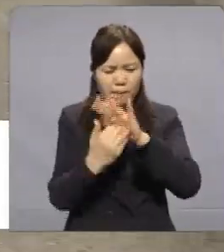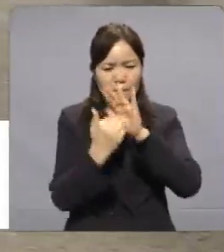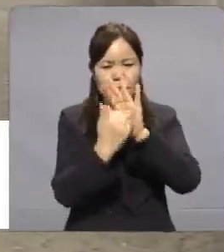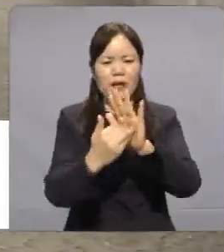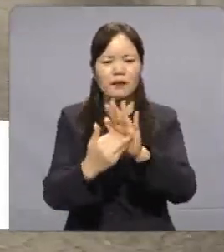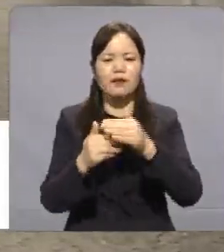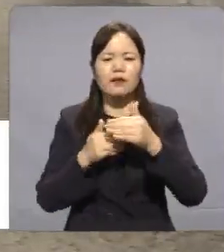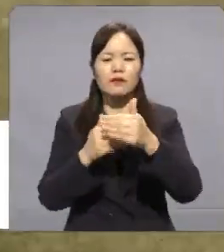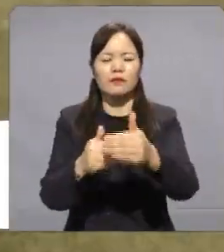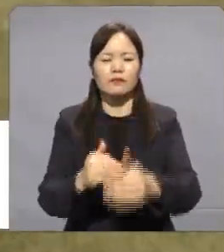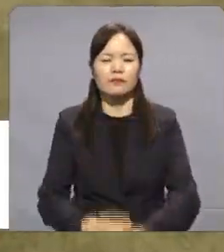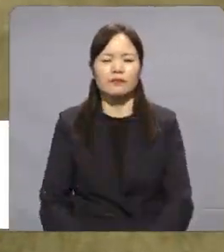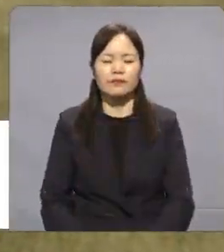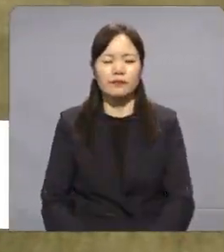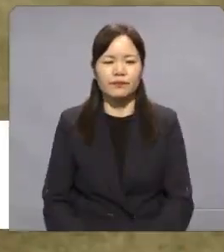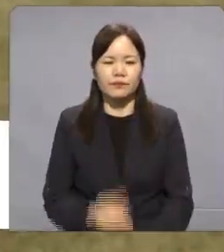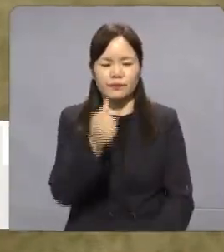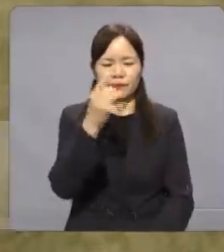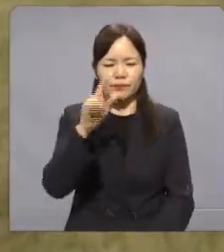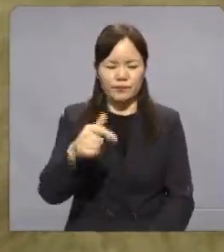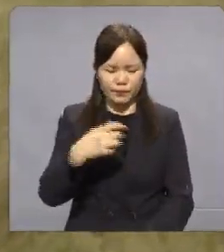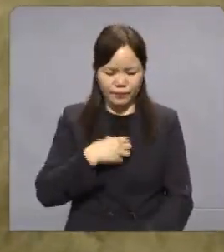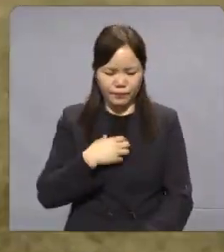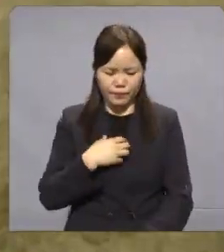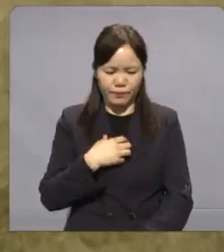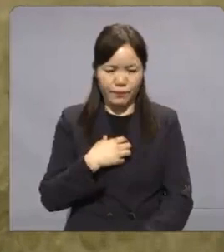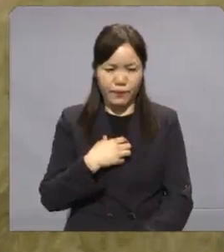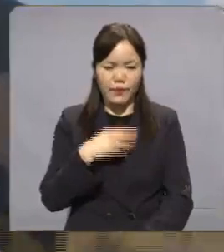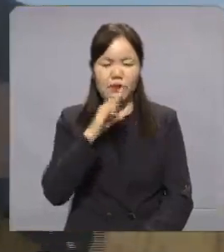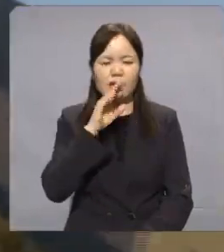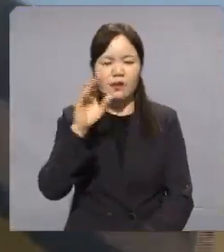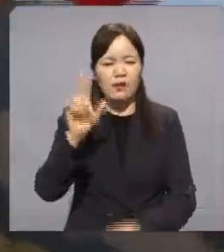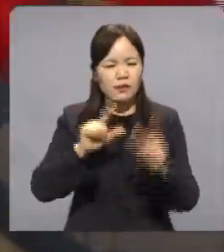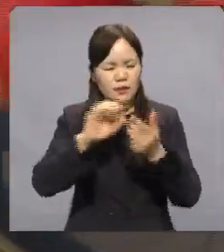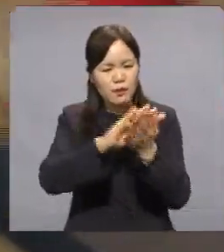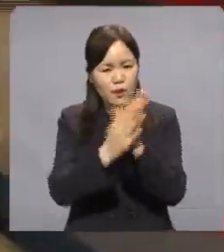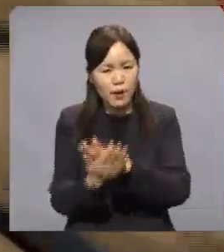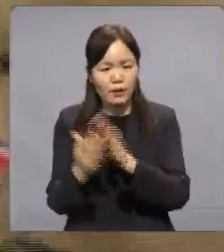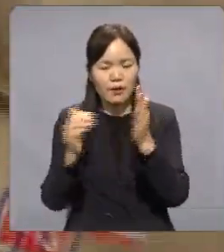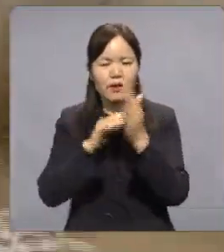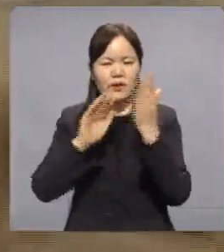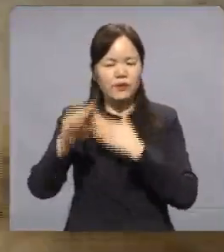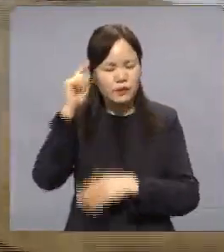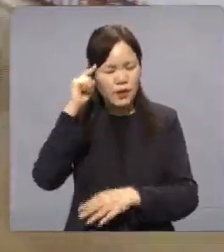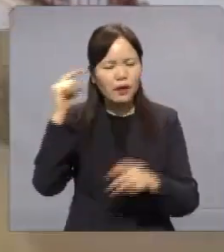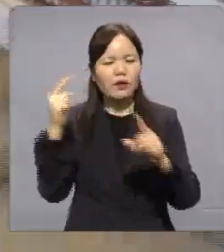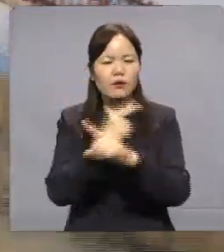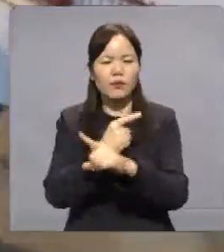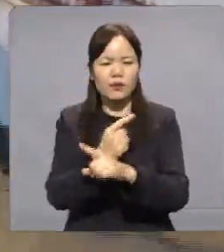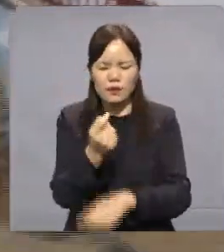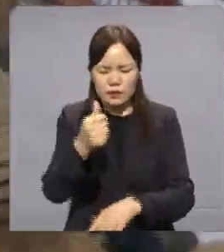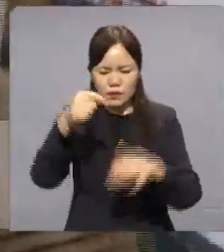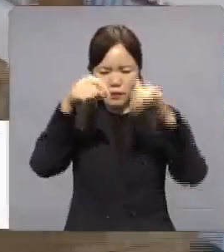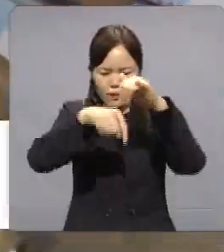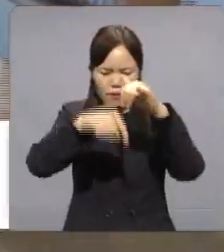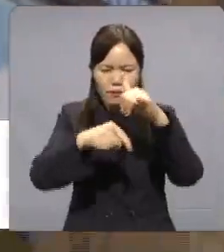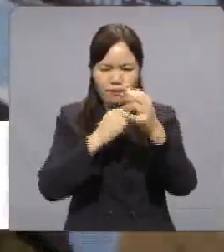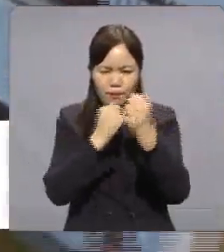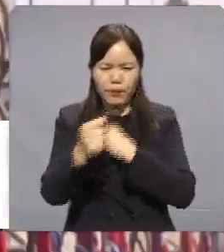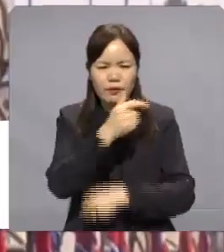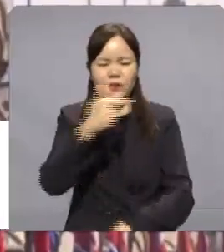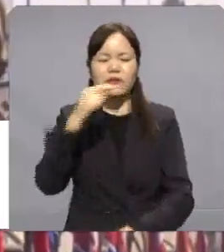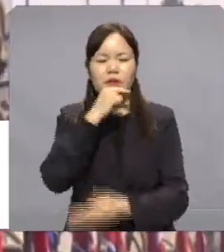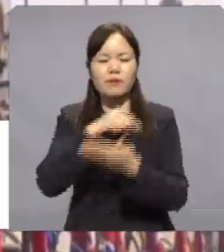과정입니다. 전술핵 위협이 현실화된 이후 한미의 판단이 바뀌었습니다. 소규모 공격에도 엄청난